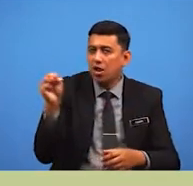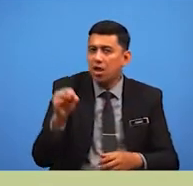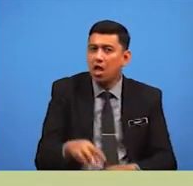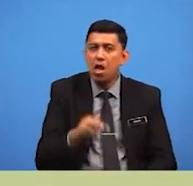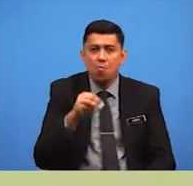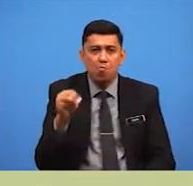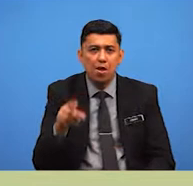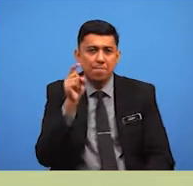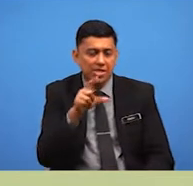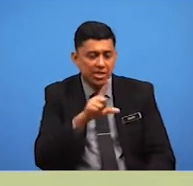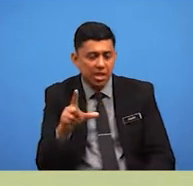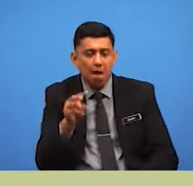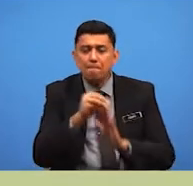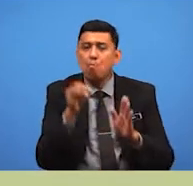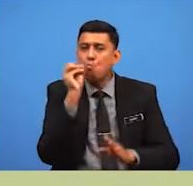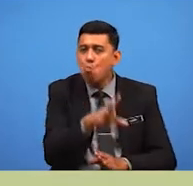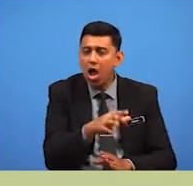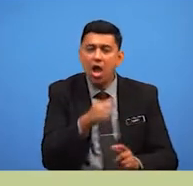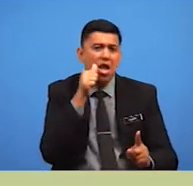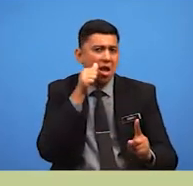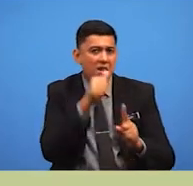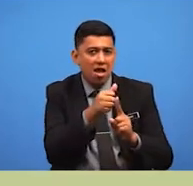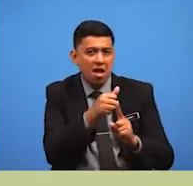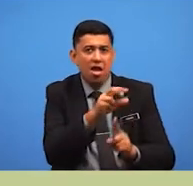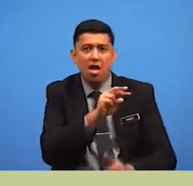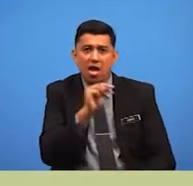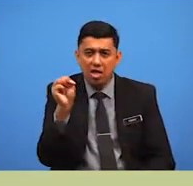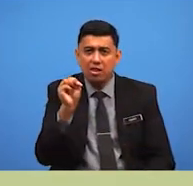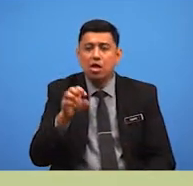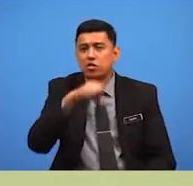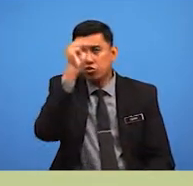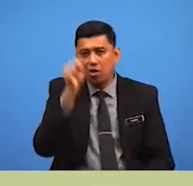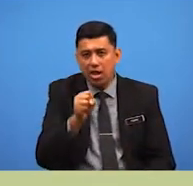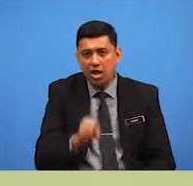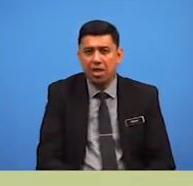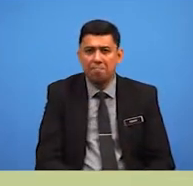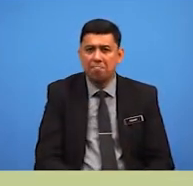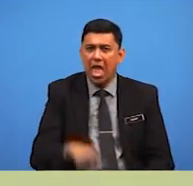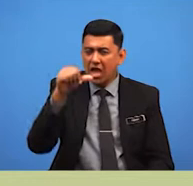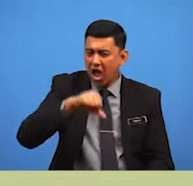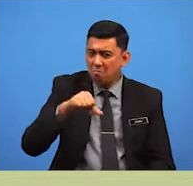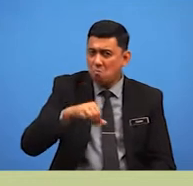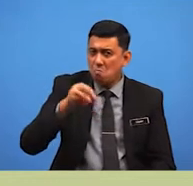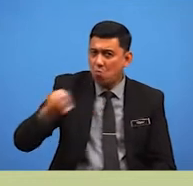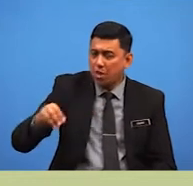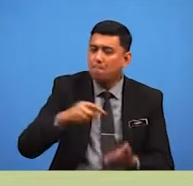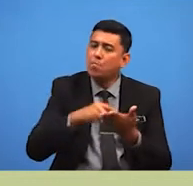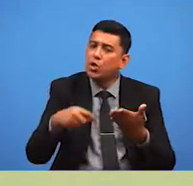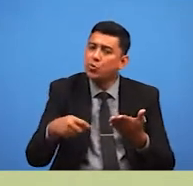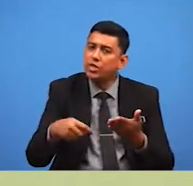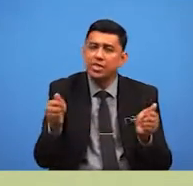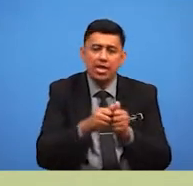mestilah membuang arahan soalan. Kegagalan murid menulis jawapan dengan ayat